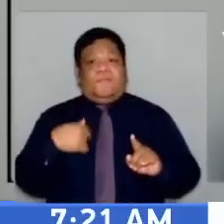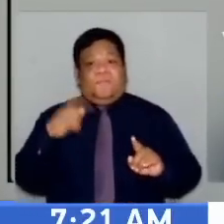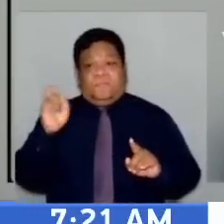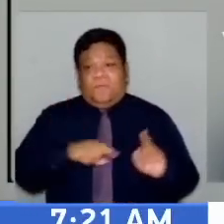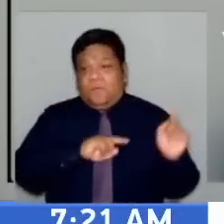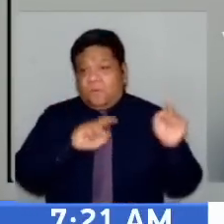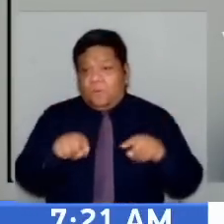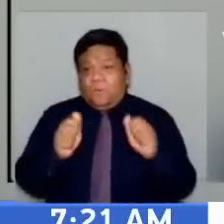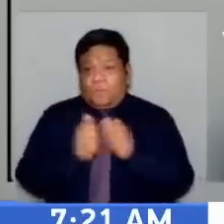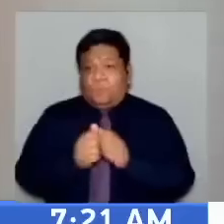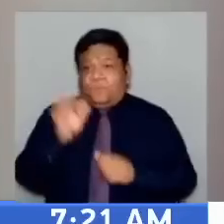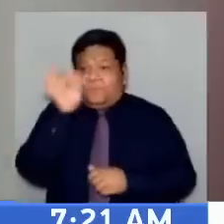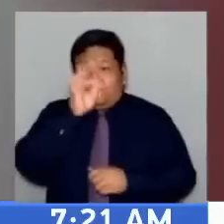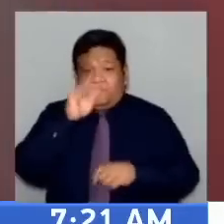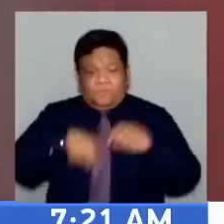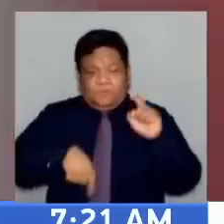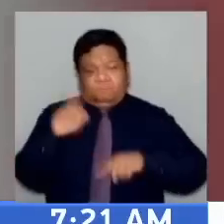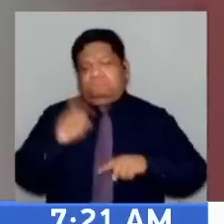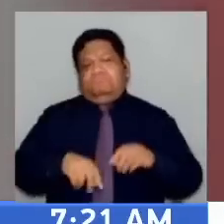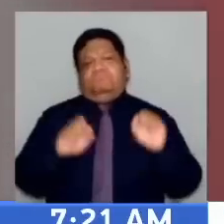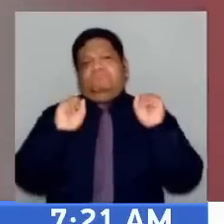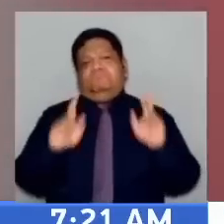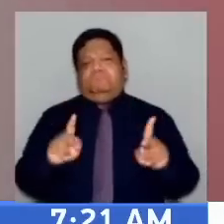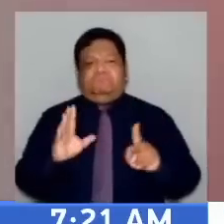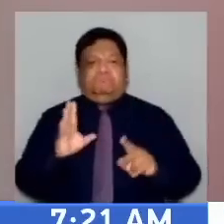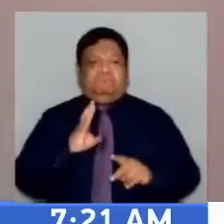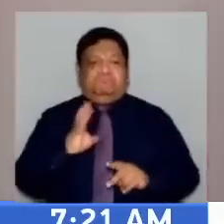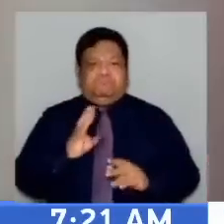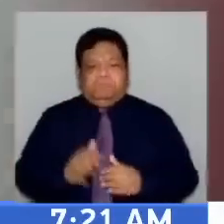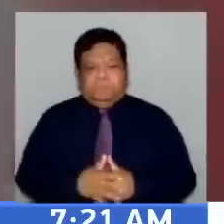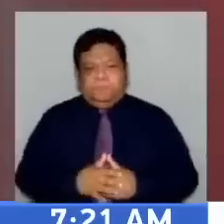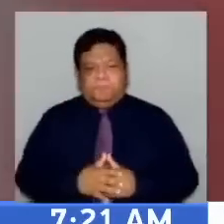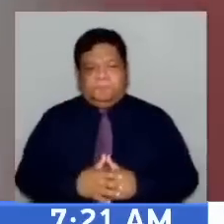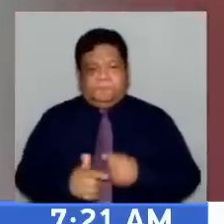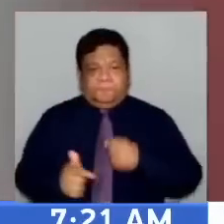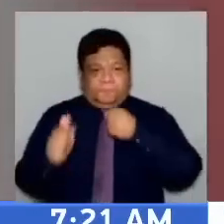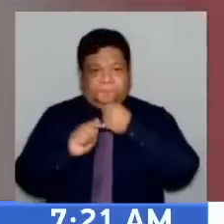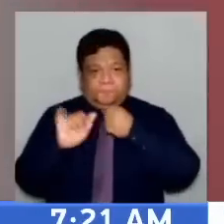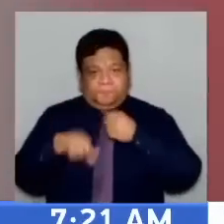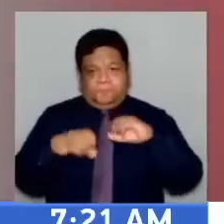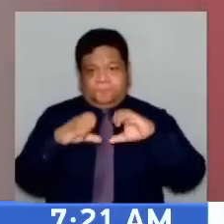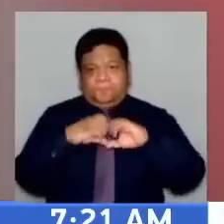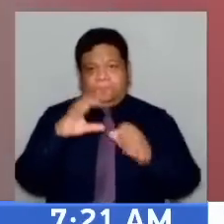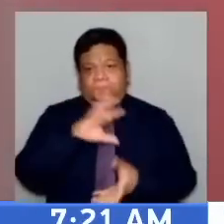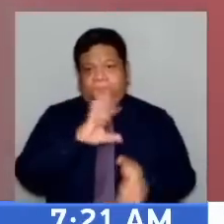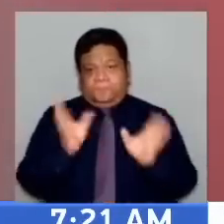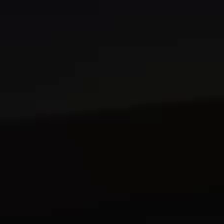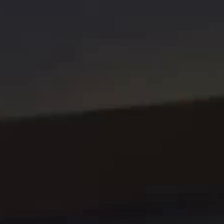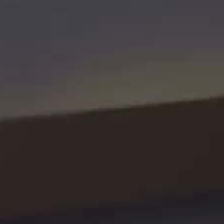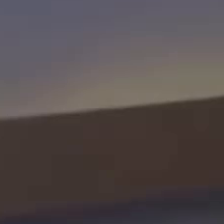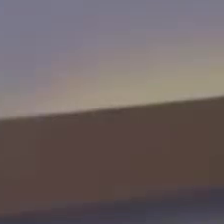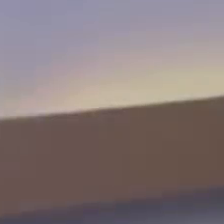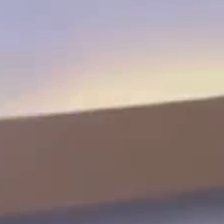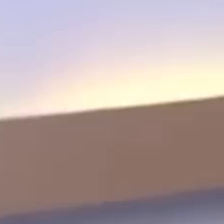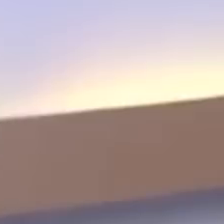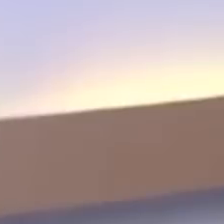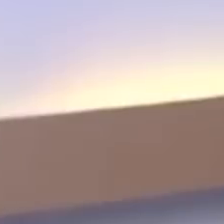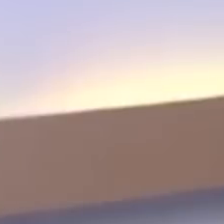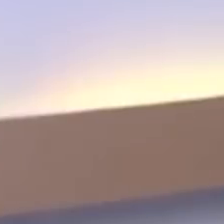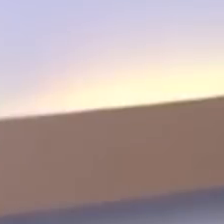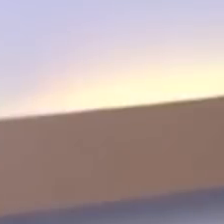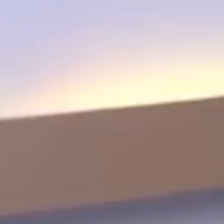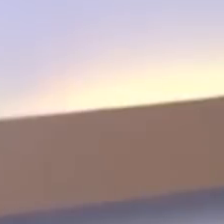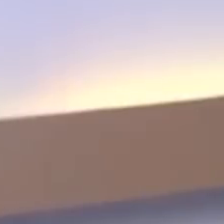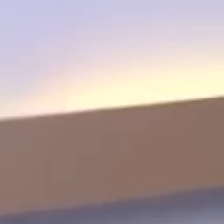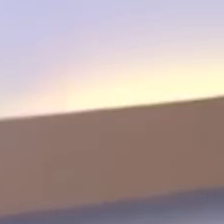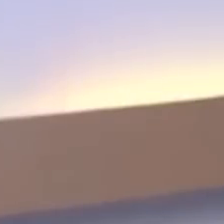friend, it's okay. Ito ang unang balita. Mav Gonzalez para sa GMA Integrated News. Kapuso, mauna